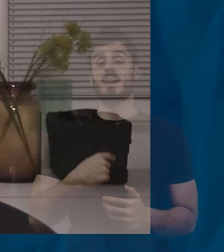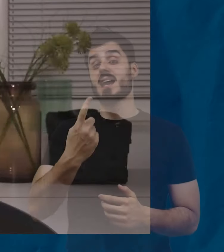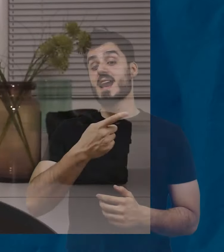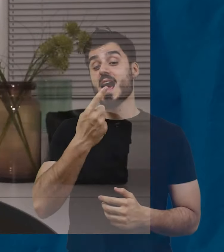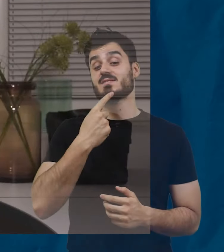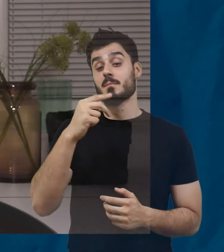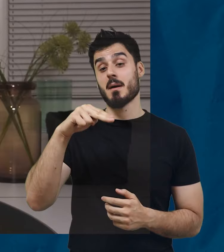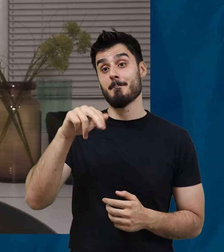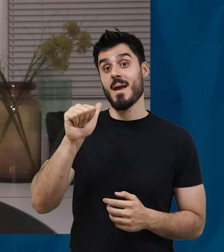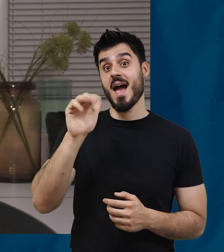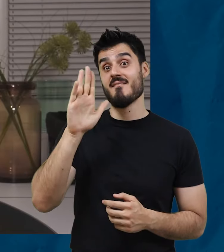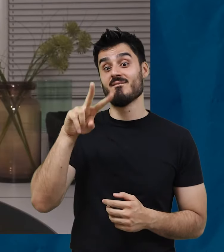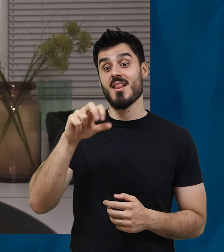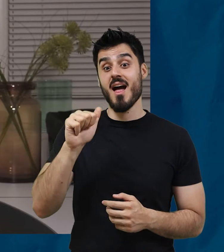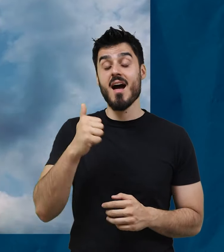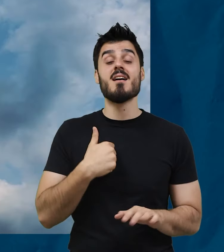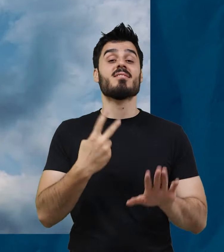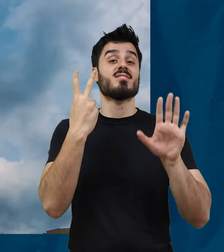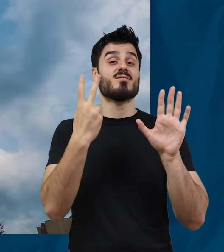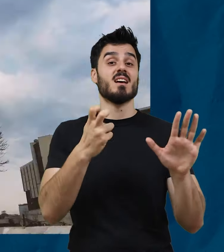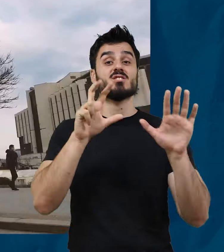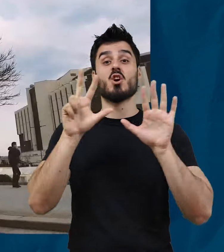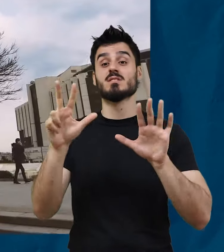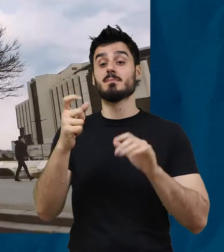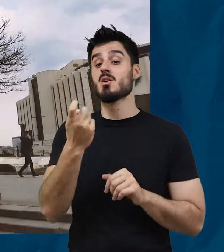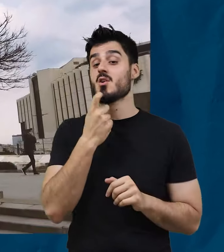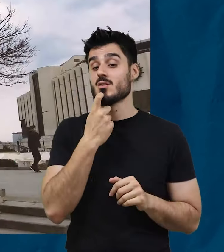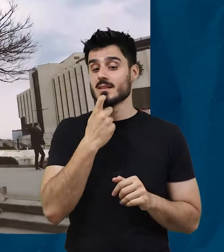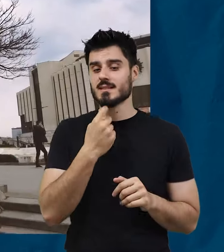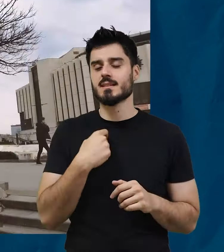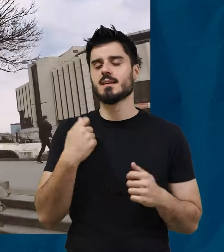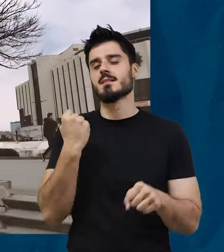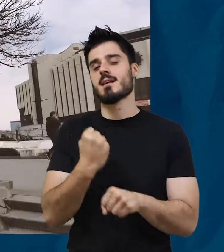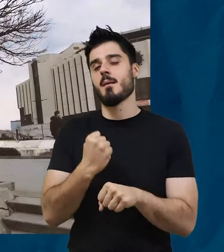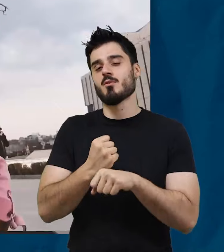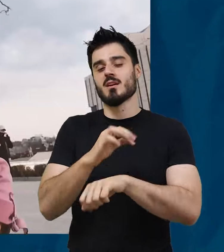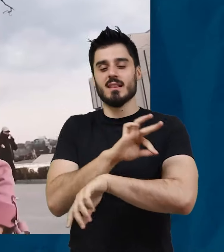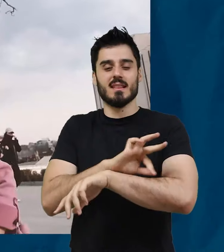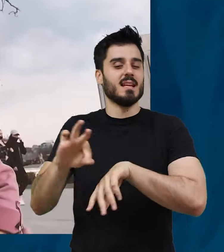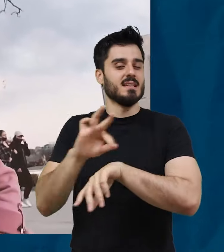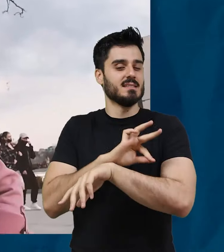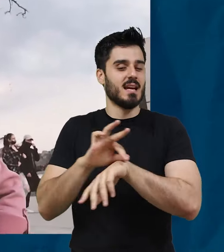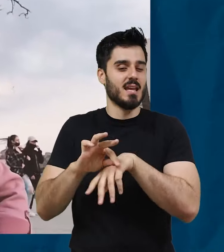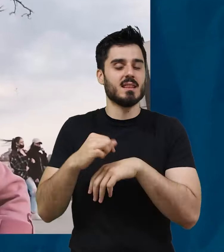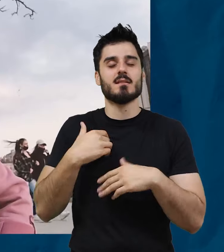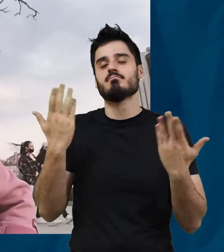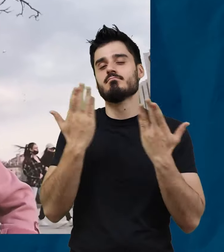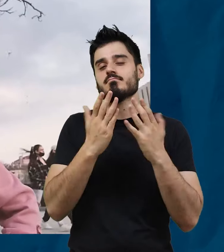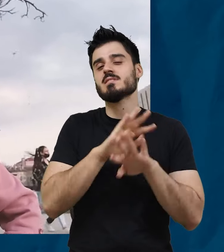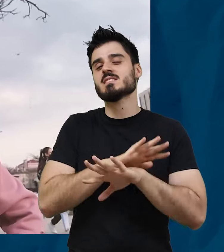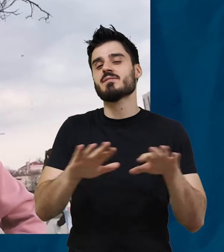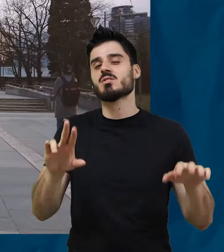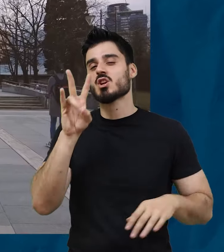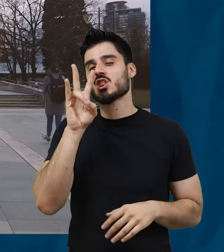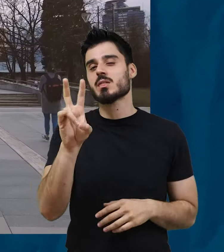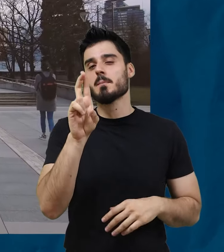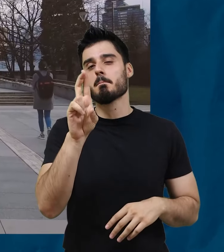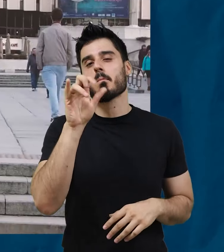Казвам се Павла Пенчева и съм на 28 години. Занимавам се с интериорен дизайн и съм завършила в Нов български университет.